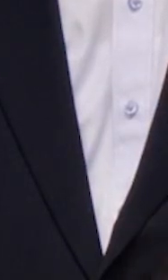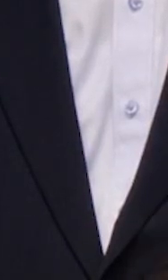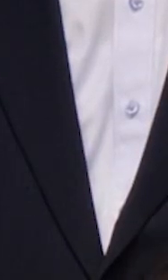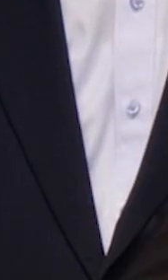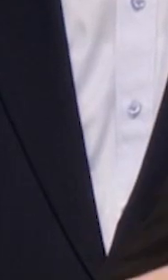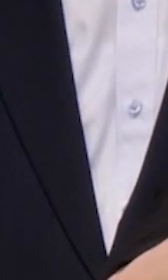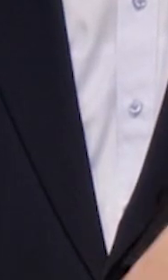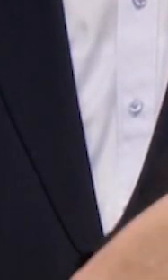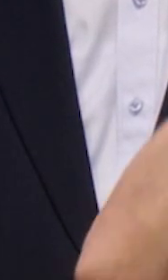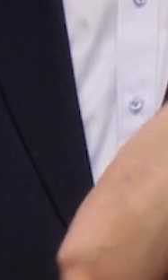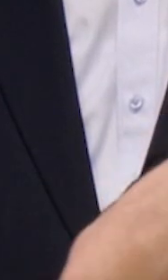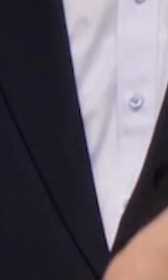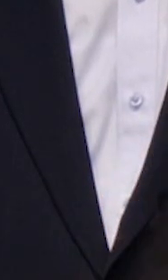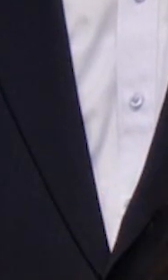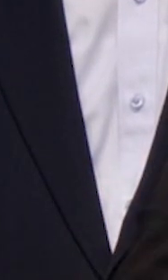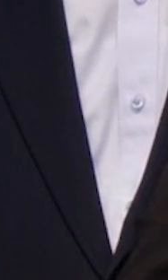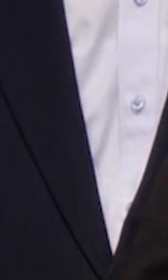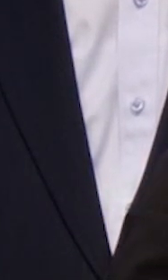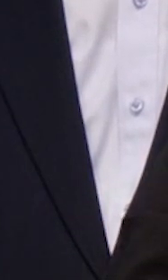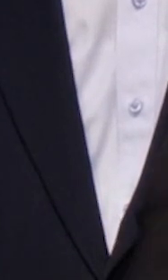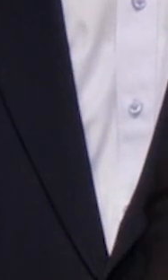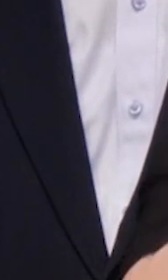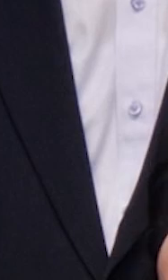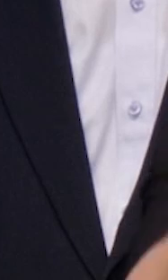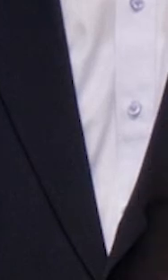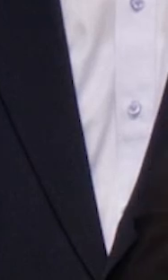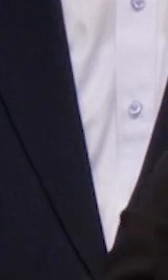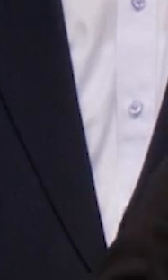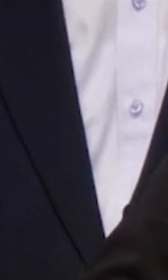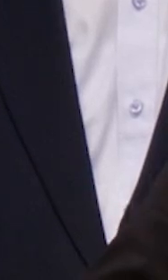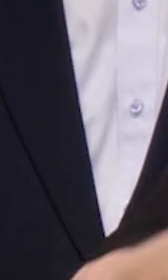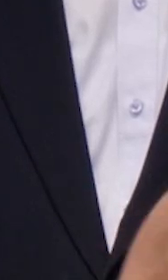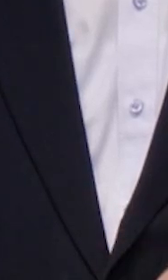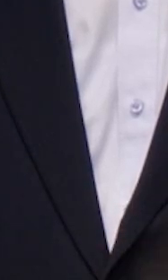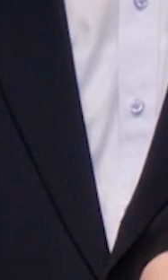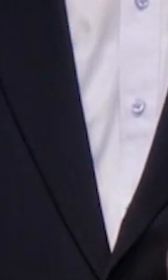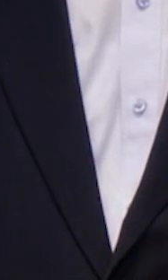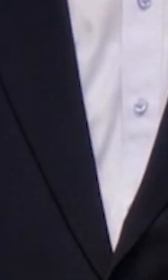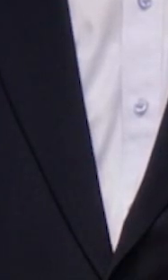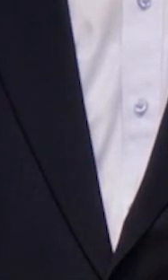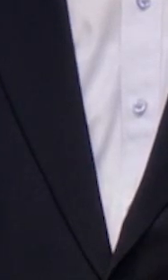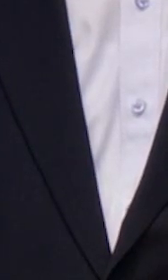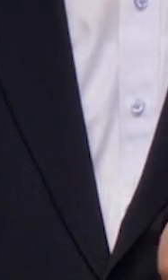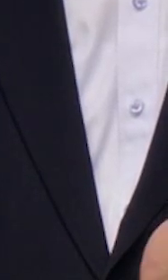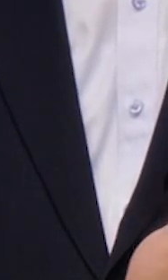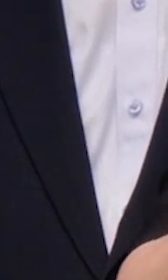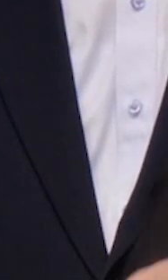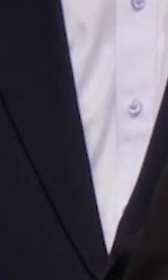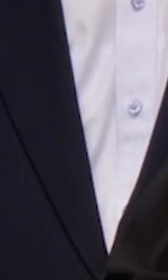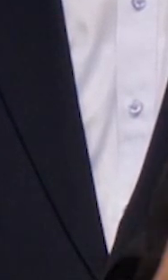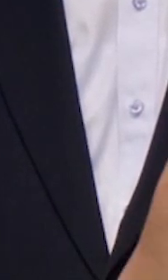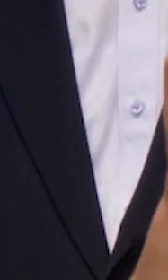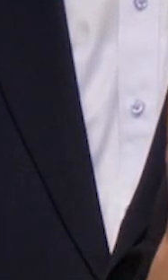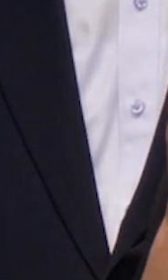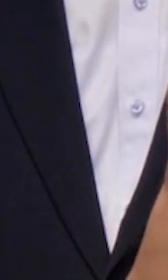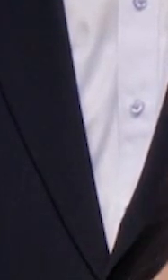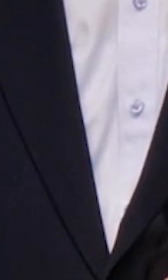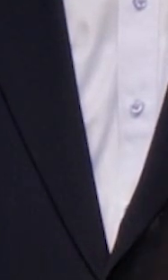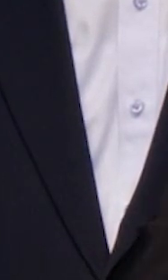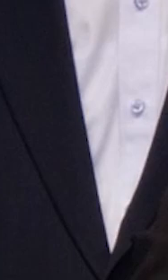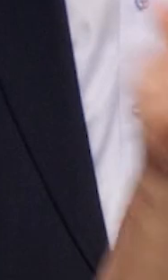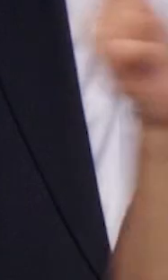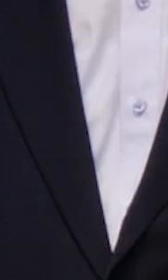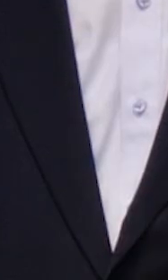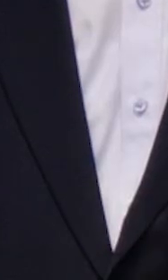않습니까? 코로나가 풀리자 세계로 떠나며 오히려 악화일로인 관광 적자를